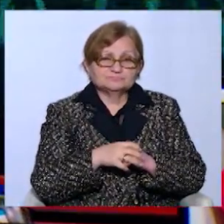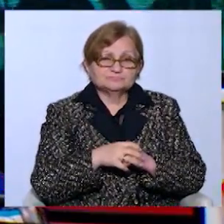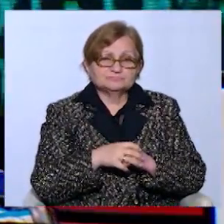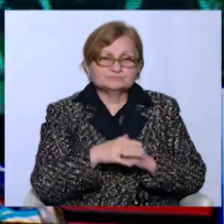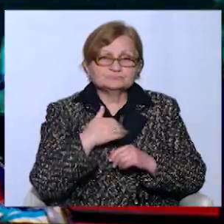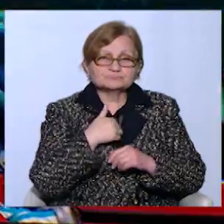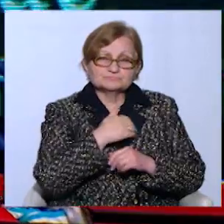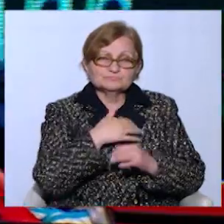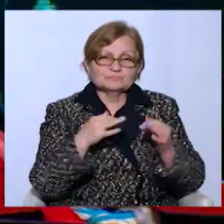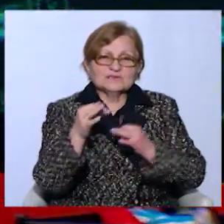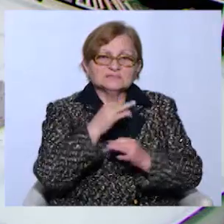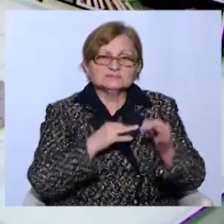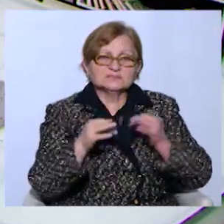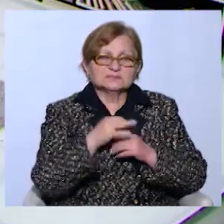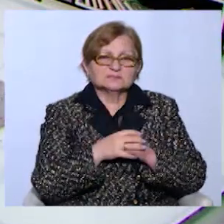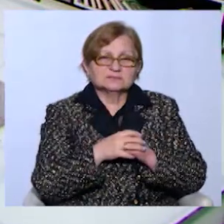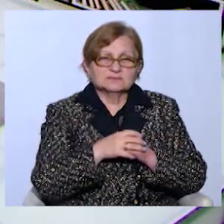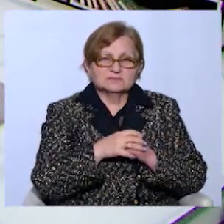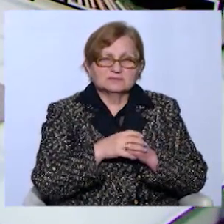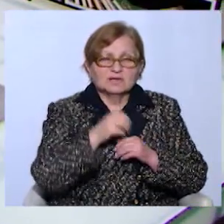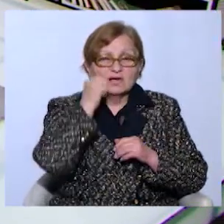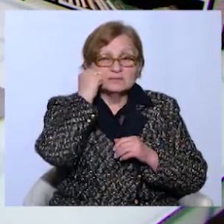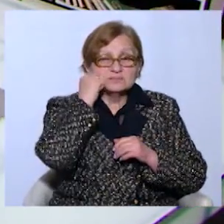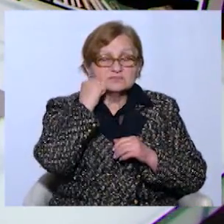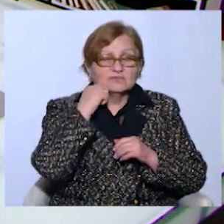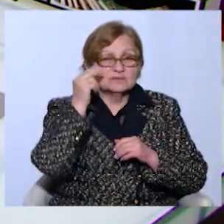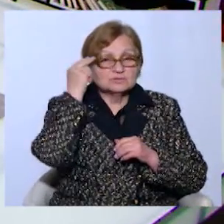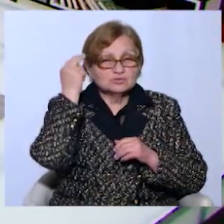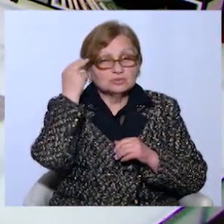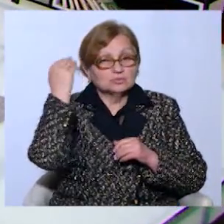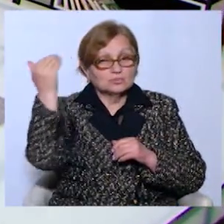მინდა გესაუბროთ ძველ ჩინურ თამაშზე,